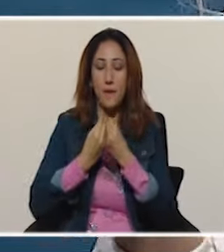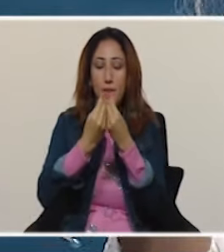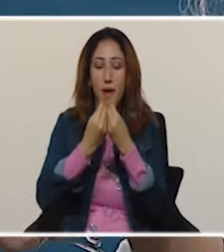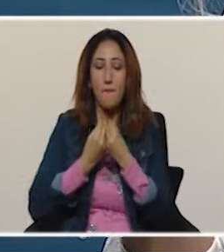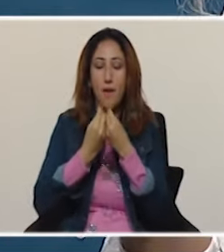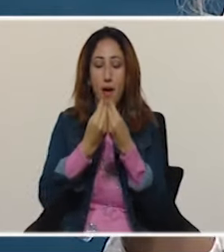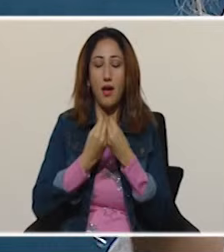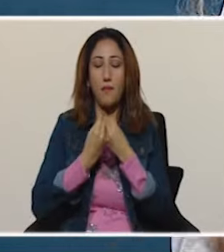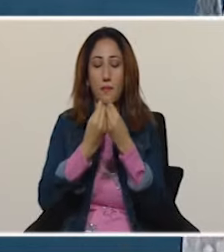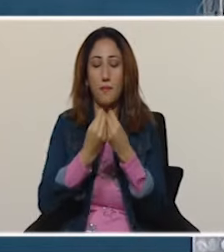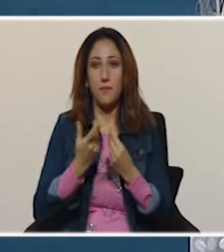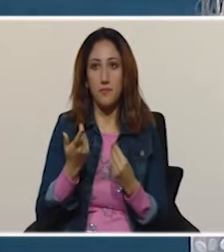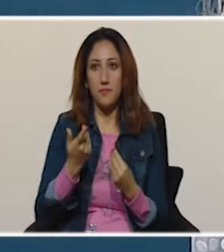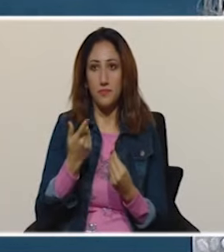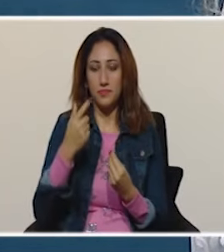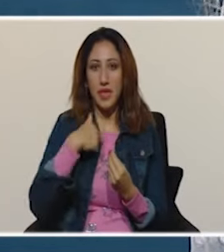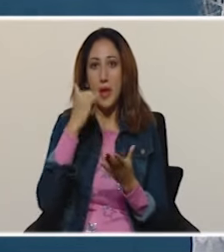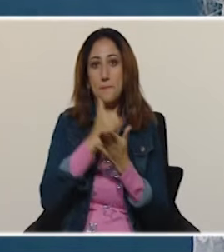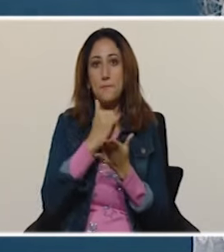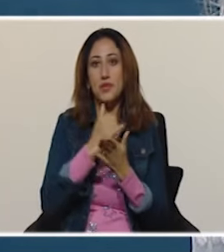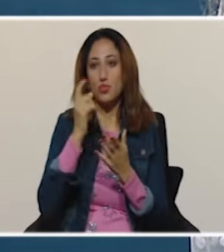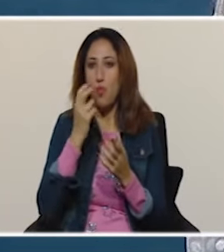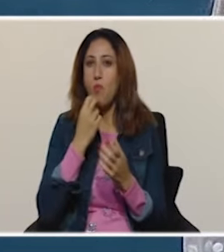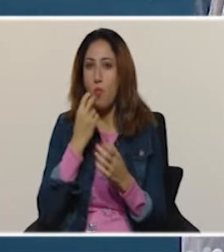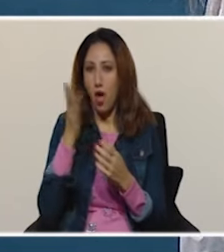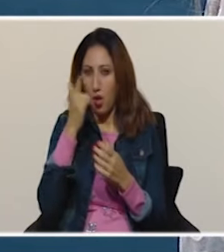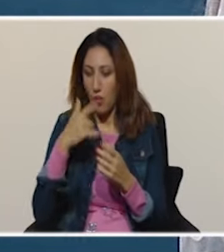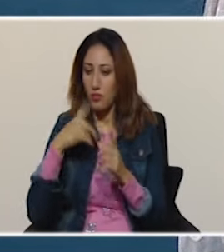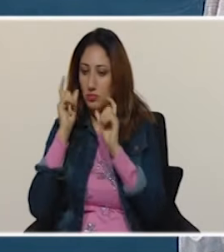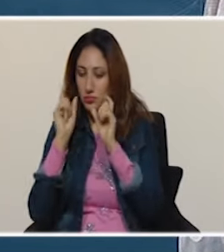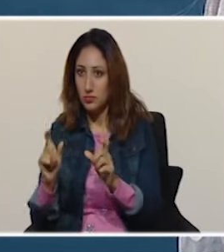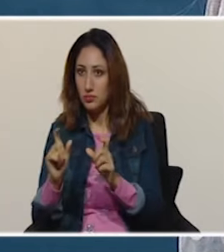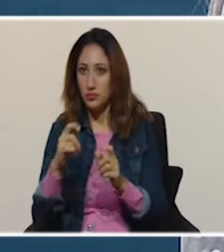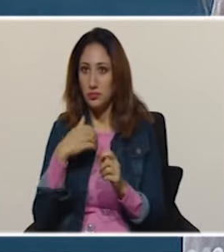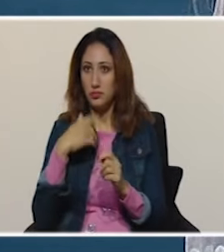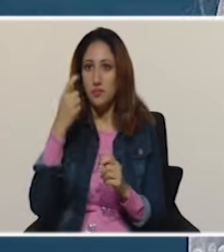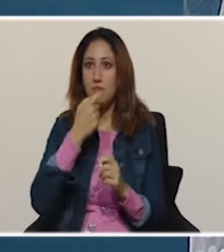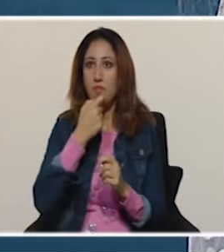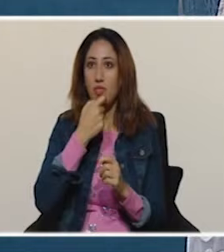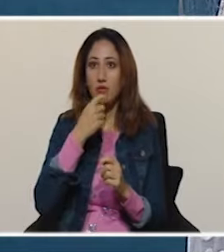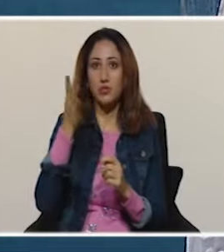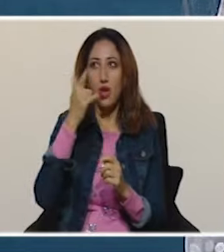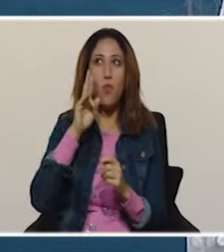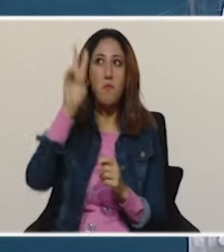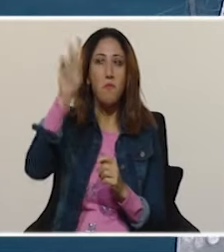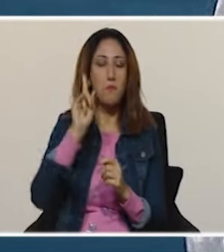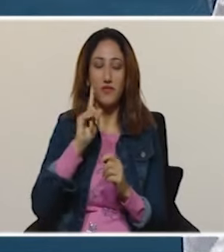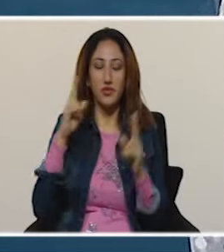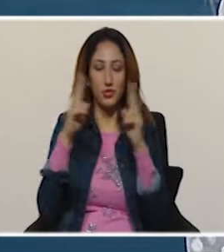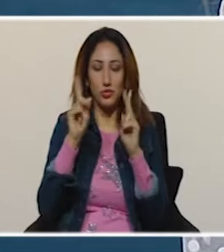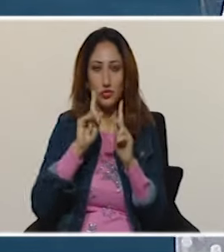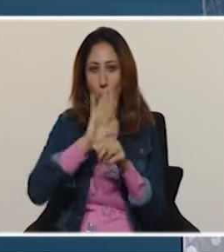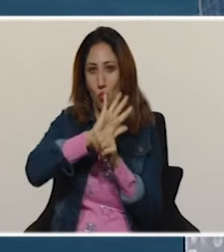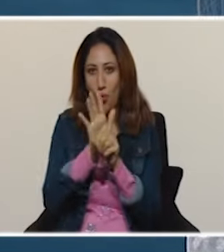انا الراجل ده. فبوجه له تحيه كثير كبير، هو في لندن دلوقتي وانا بقالي السنه ما شفته بحكم